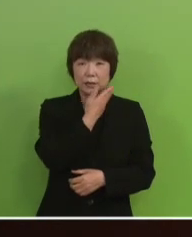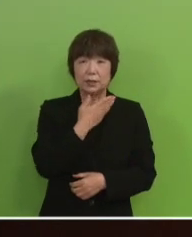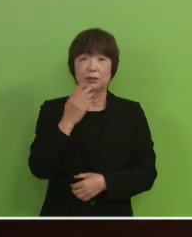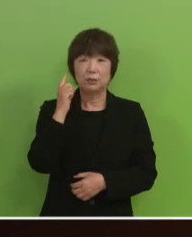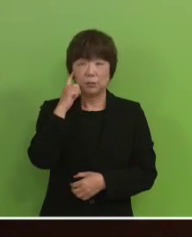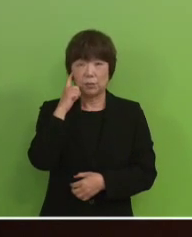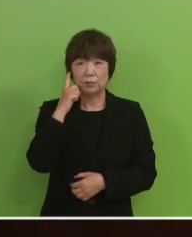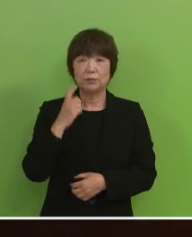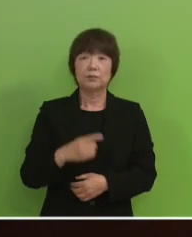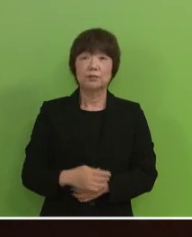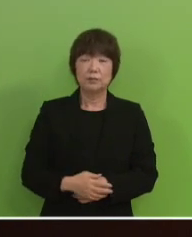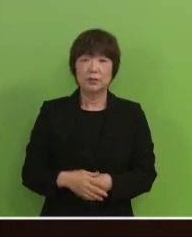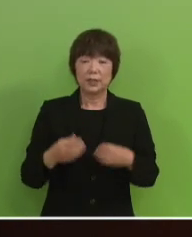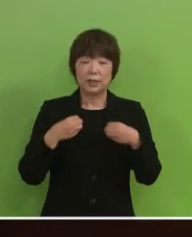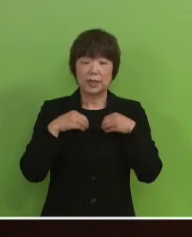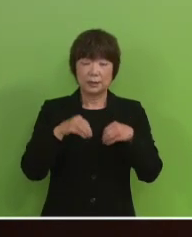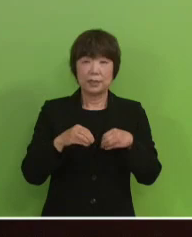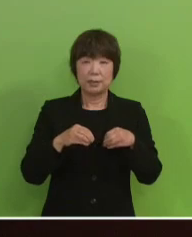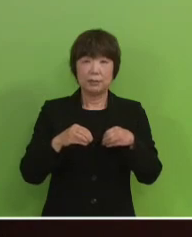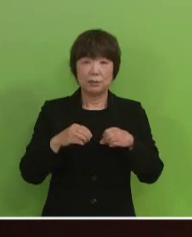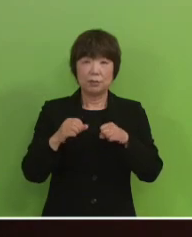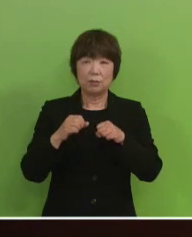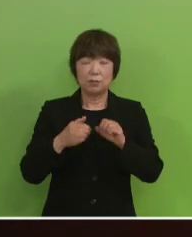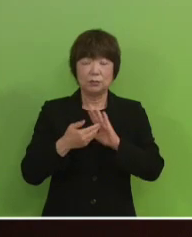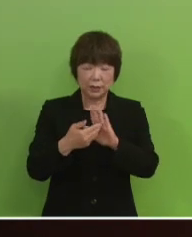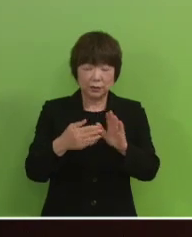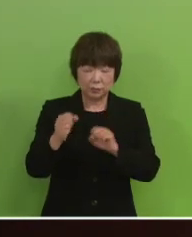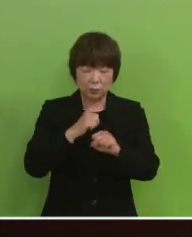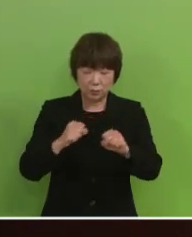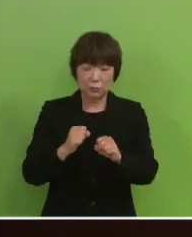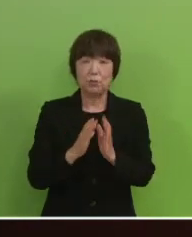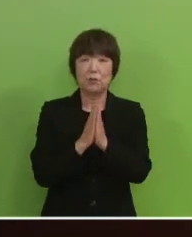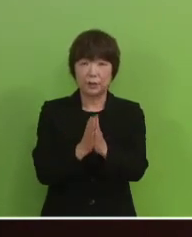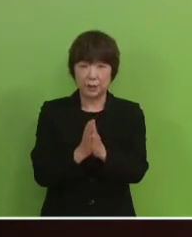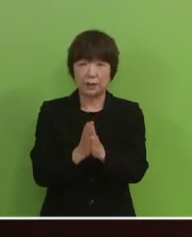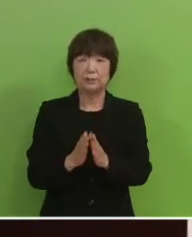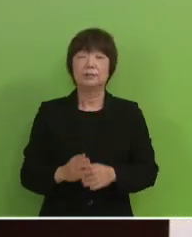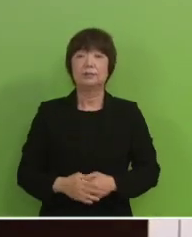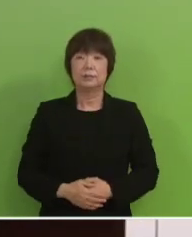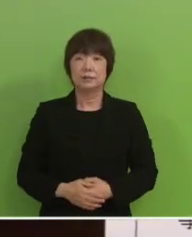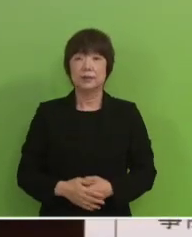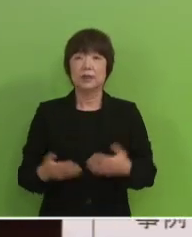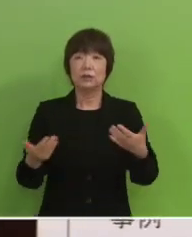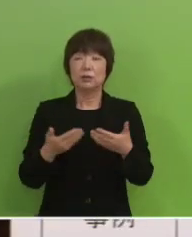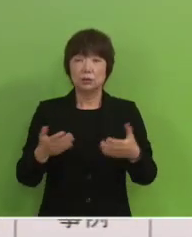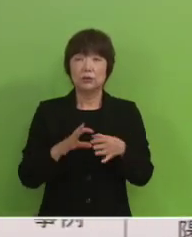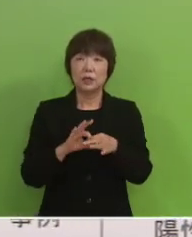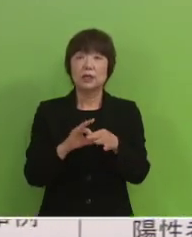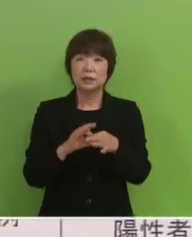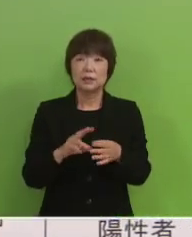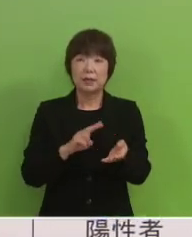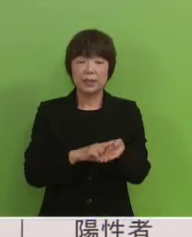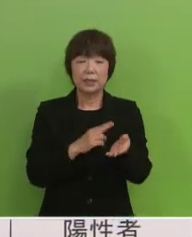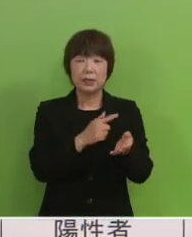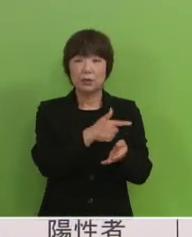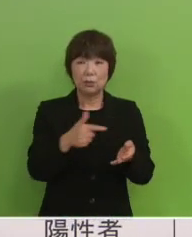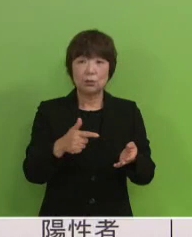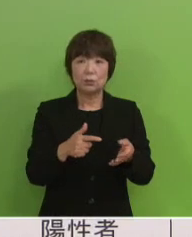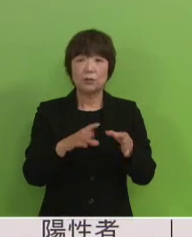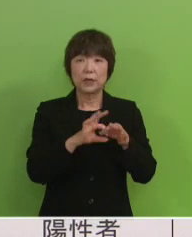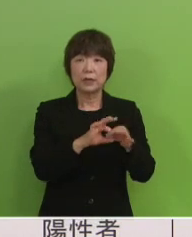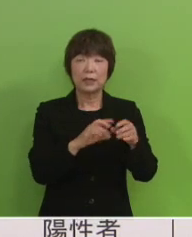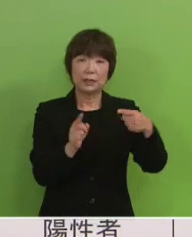のでへ幹線階講堂のサラダの徹底をお願いします職業ですが医療関係が1名